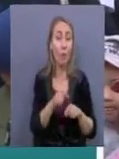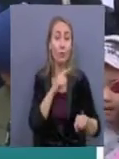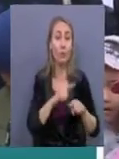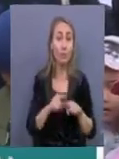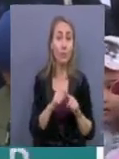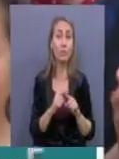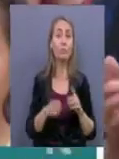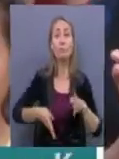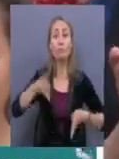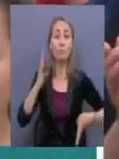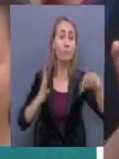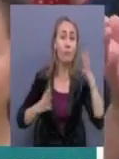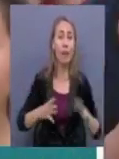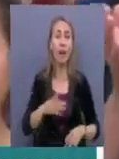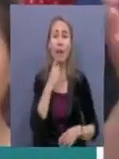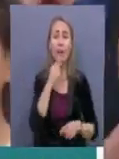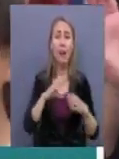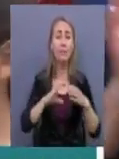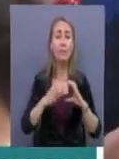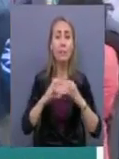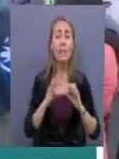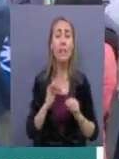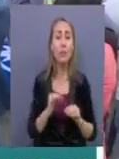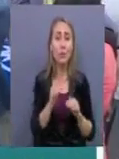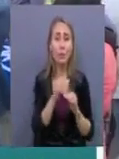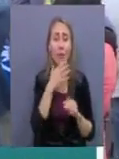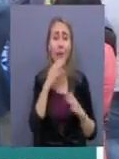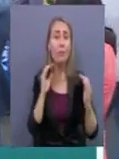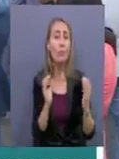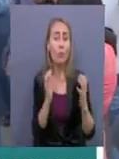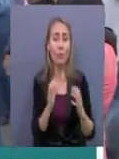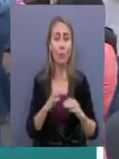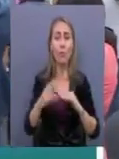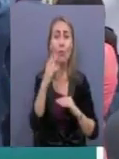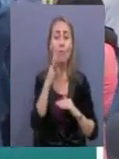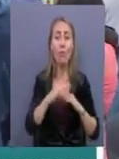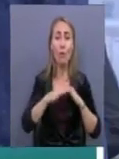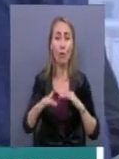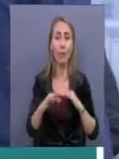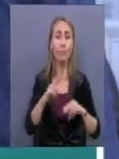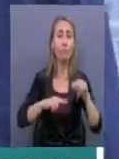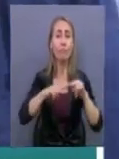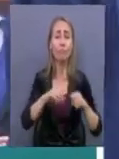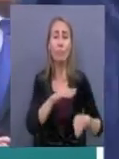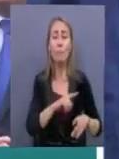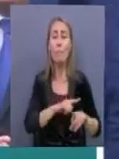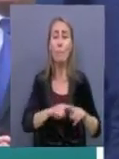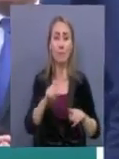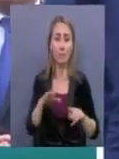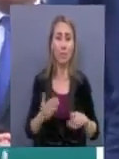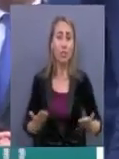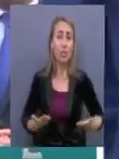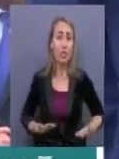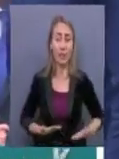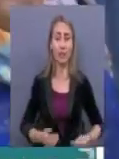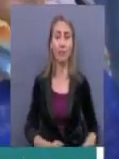қалдырмайды. 7-20-25 бағдарламасы қарқын алып, таудың сеңінде қатып қалған пәтер кезегі едәуір ілгері жылжыды. Биылдың өзінде